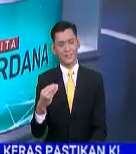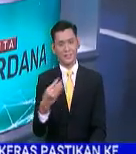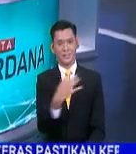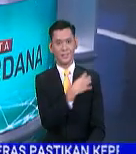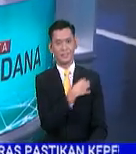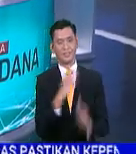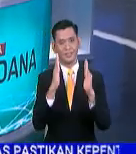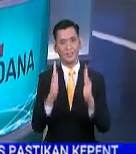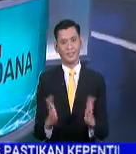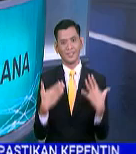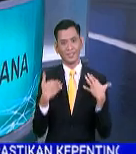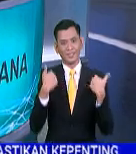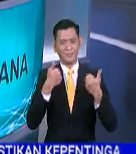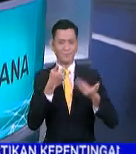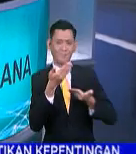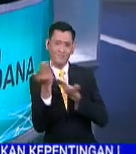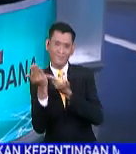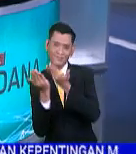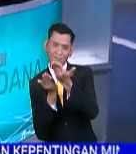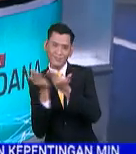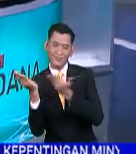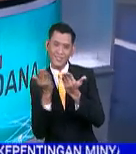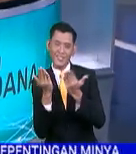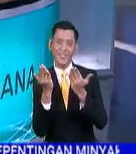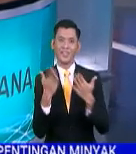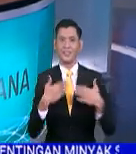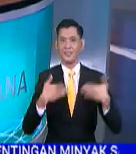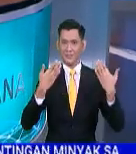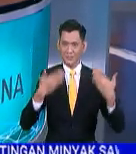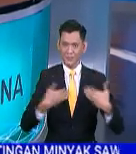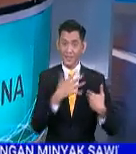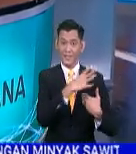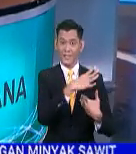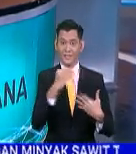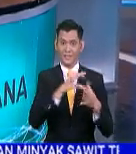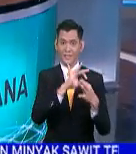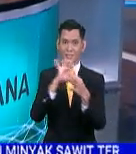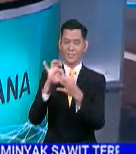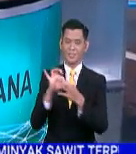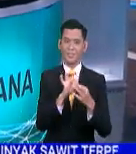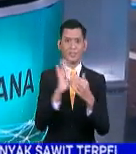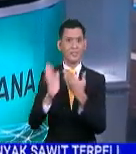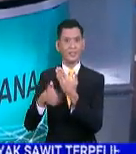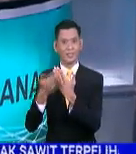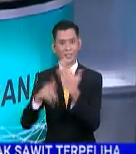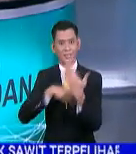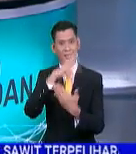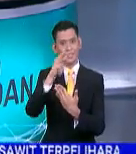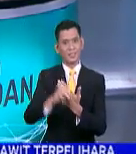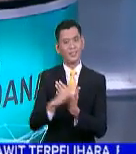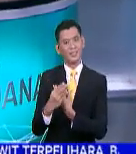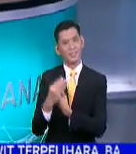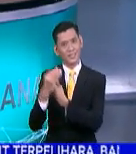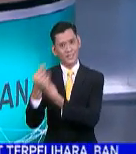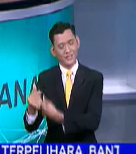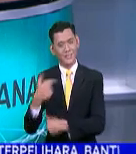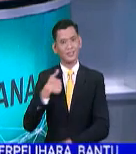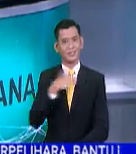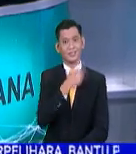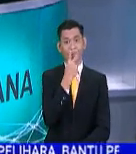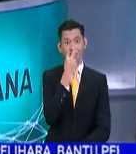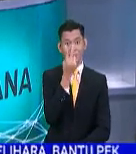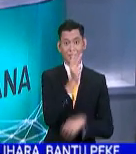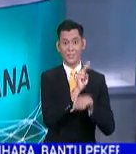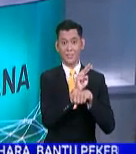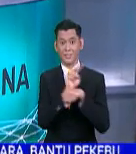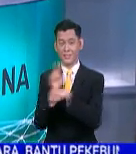dengan ramah dan mesra serta kerjasama ibu bapa memudahkan program berjalan dengan lancar. Dan kita ikuti tinjauan wartawan